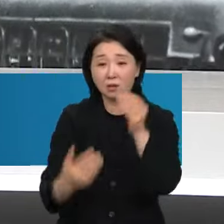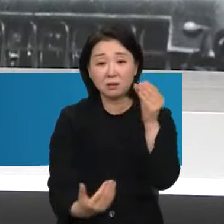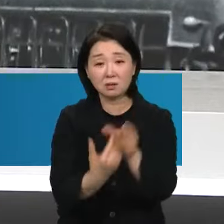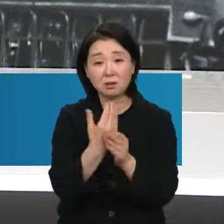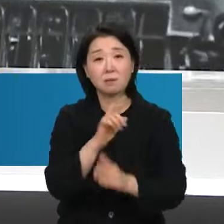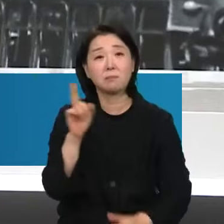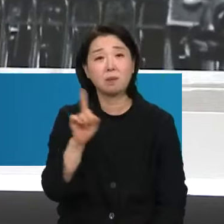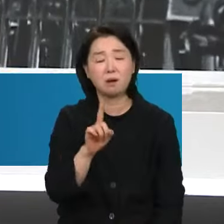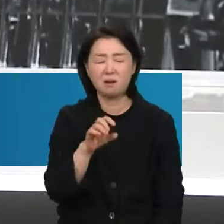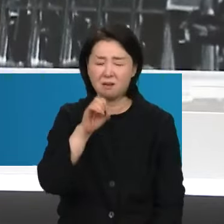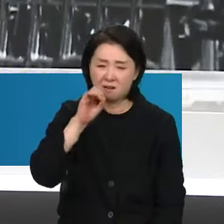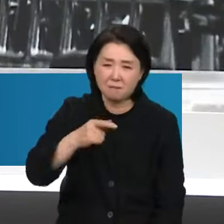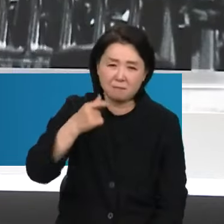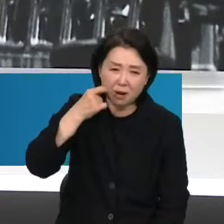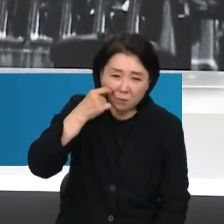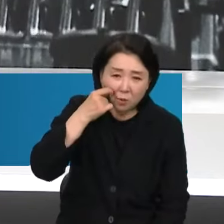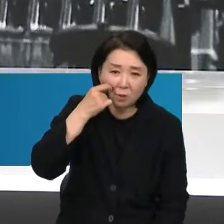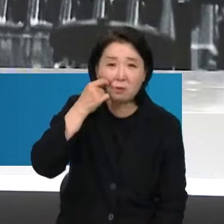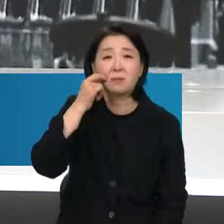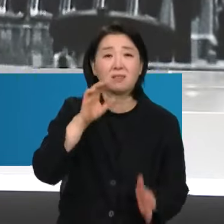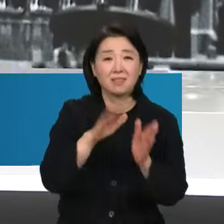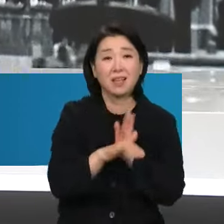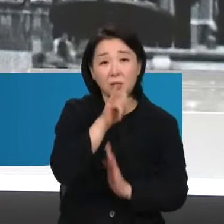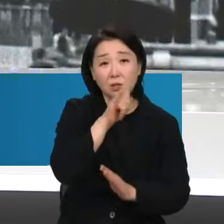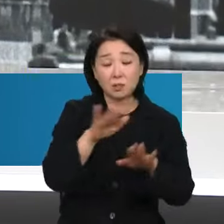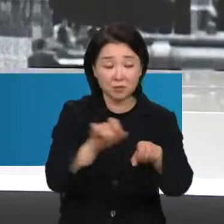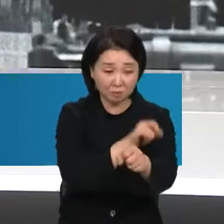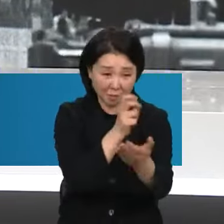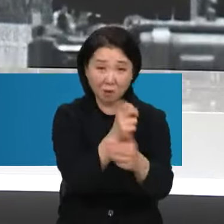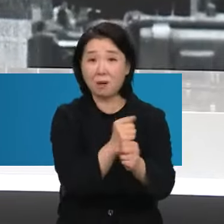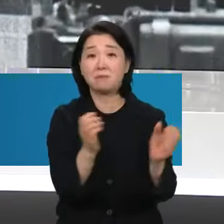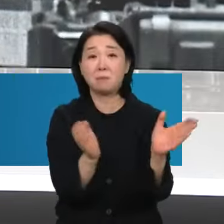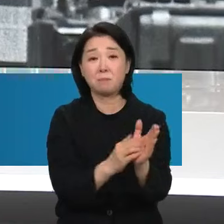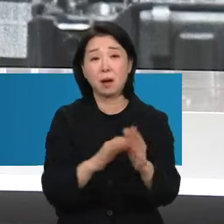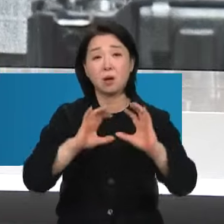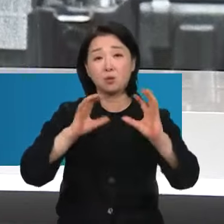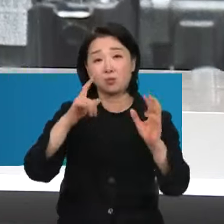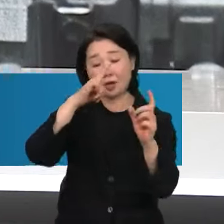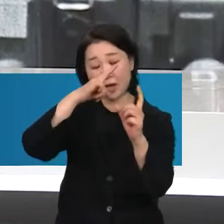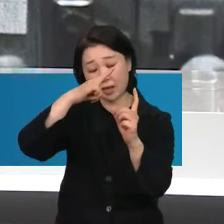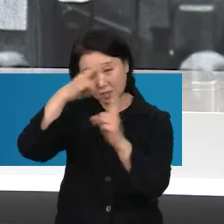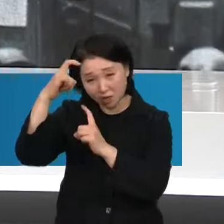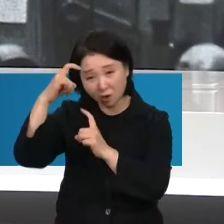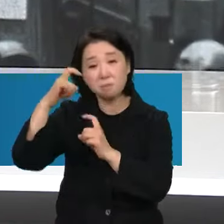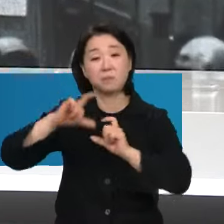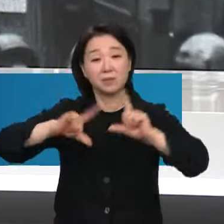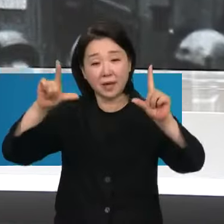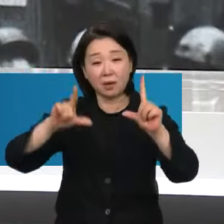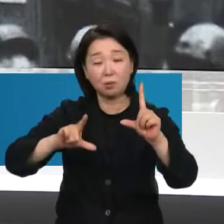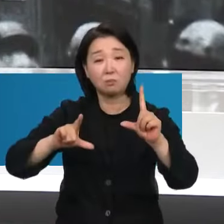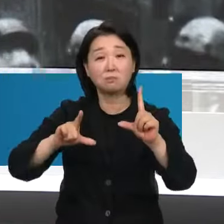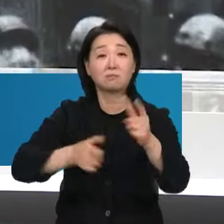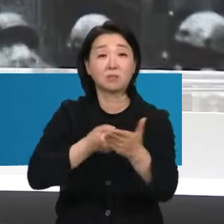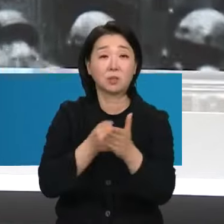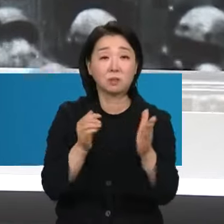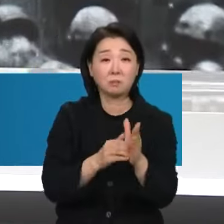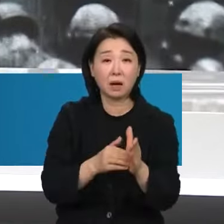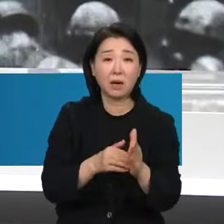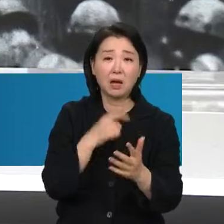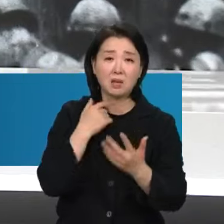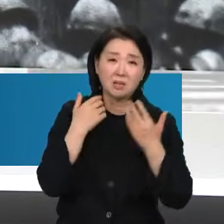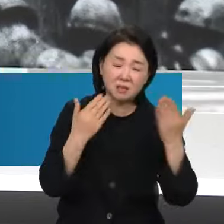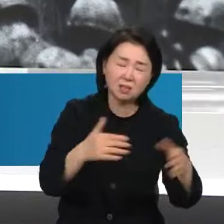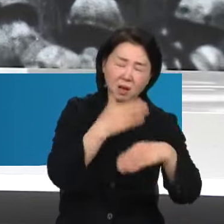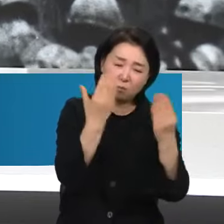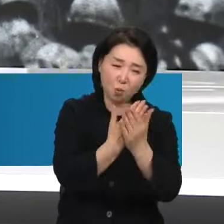있었는지 입에도 못 올리던 시절을 지나 특별법이 만들어졌고 국가기념일로 지내고 있습니다. 하지만 모든 희생이